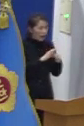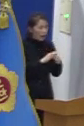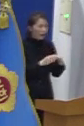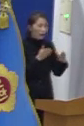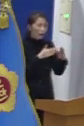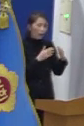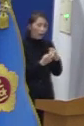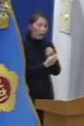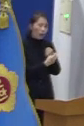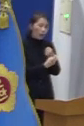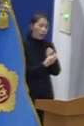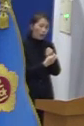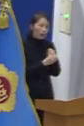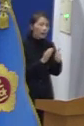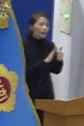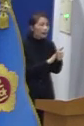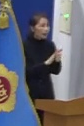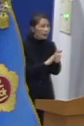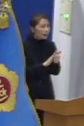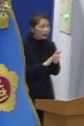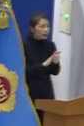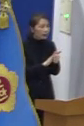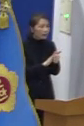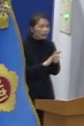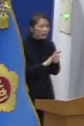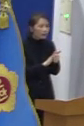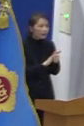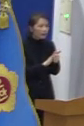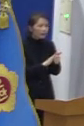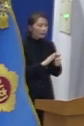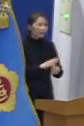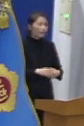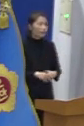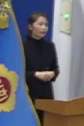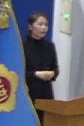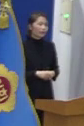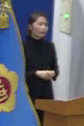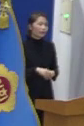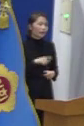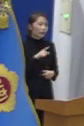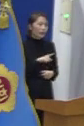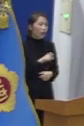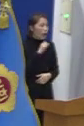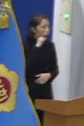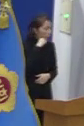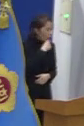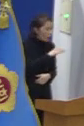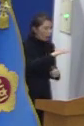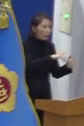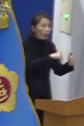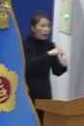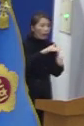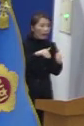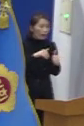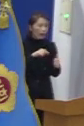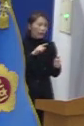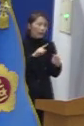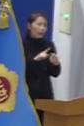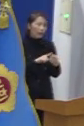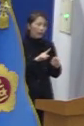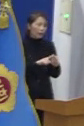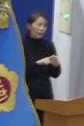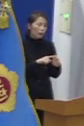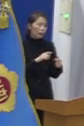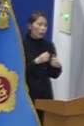역할, 서비스, 경영에 혁신을 더해 동북부 지역의 열악한 의료체계를 개선하고